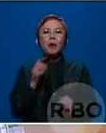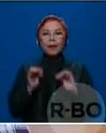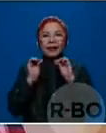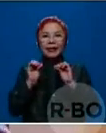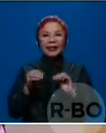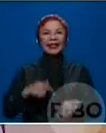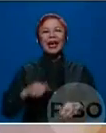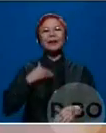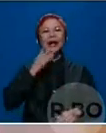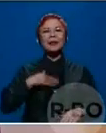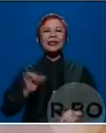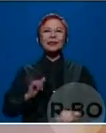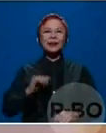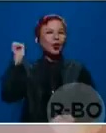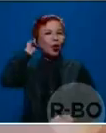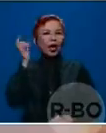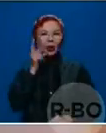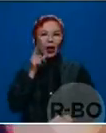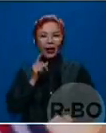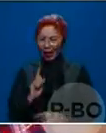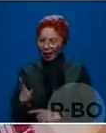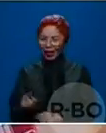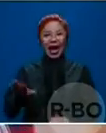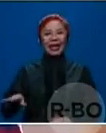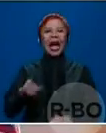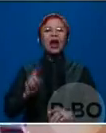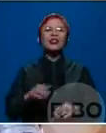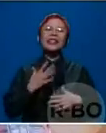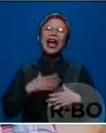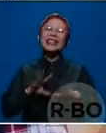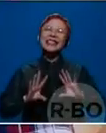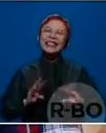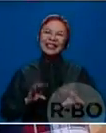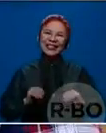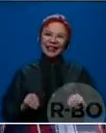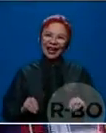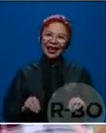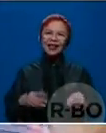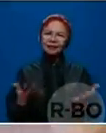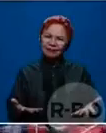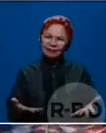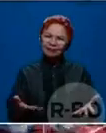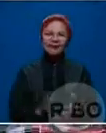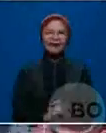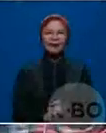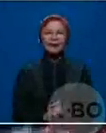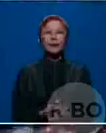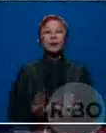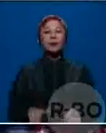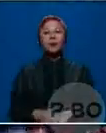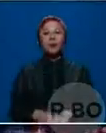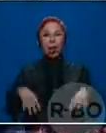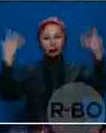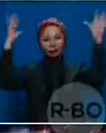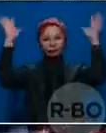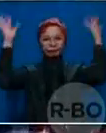tua yang mendidik anak yang rajin harus kerja yang tidak rajin tidak boleh dapat demikian program yang mengatasiu semua